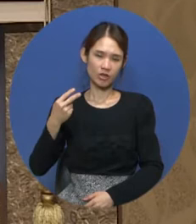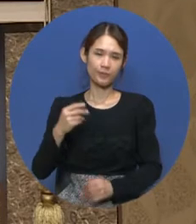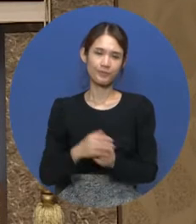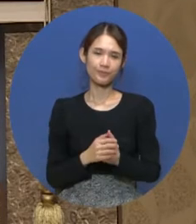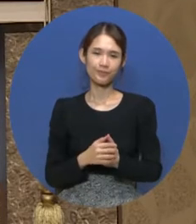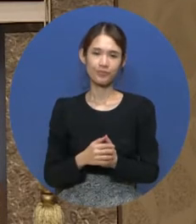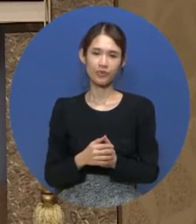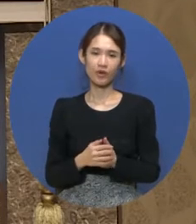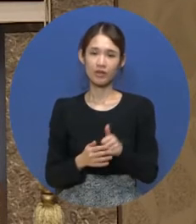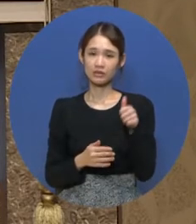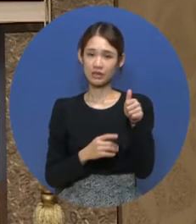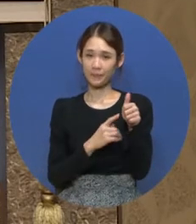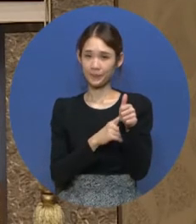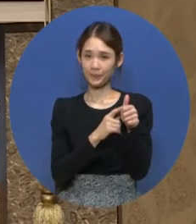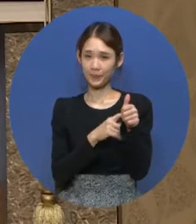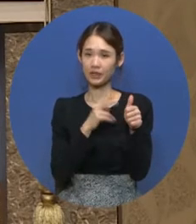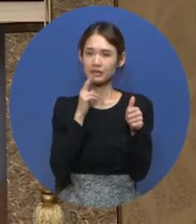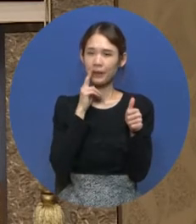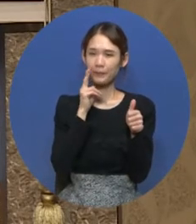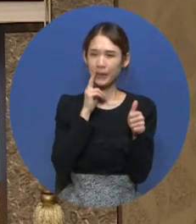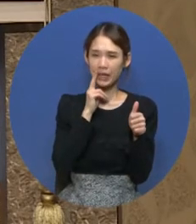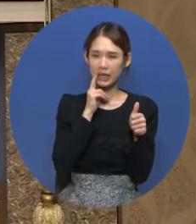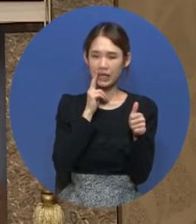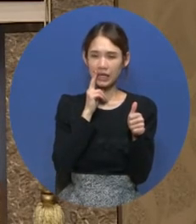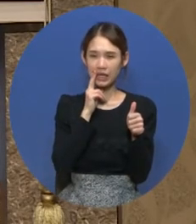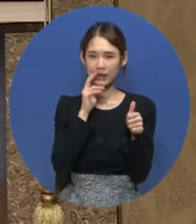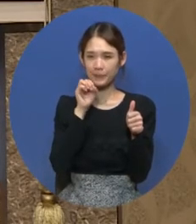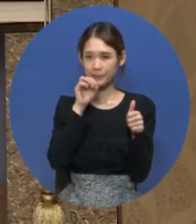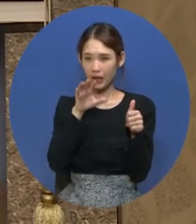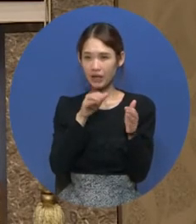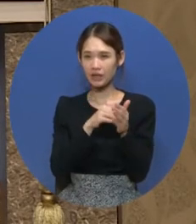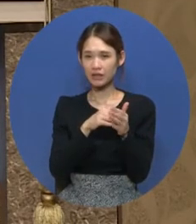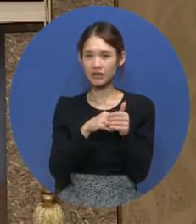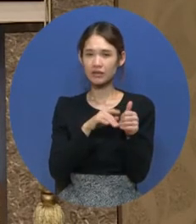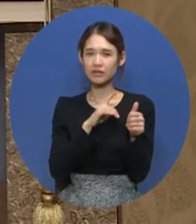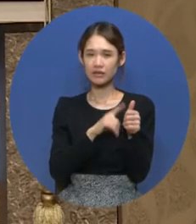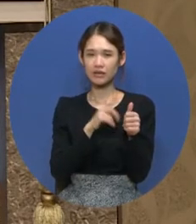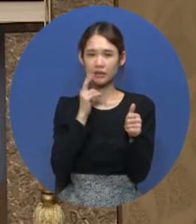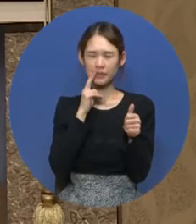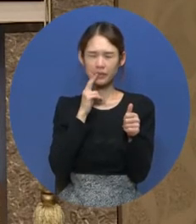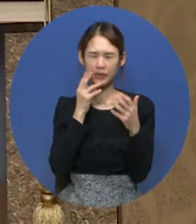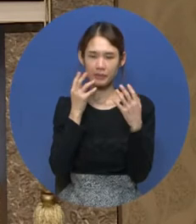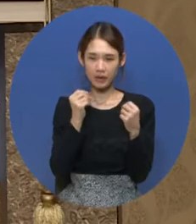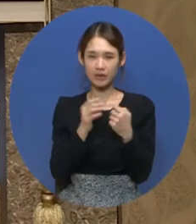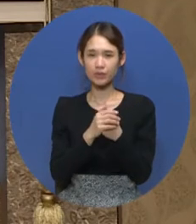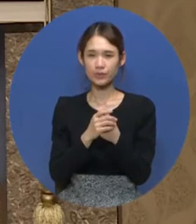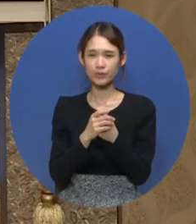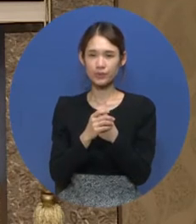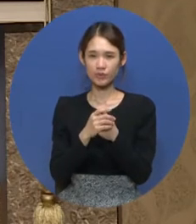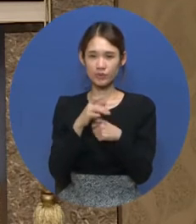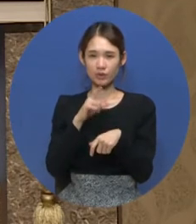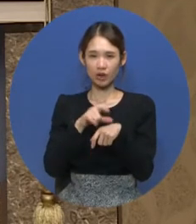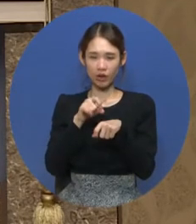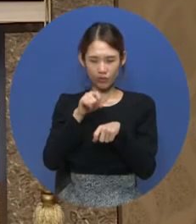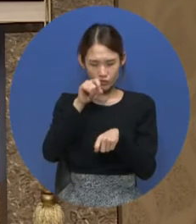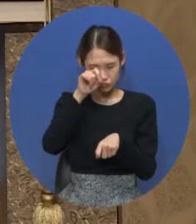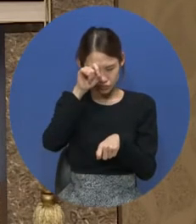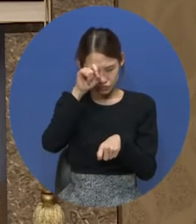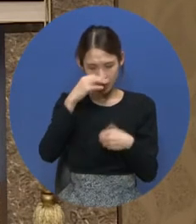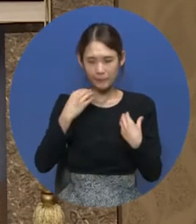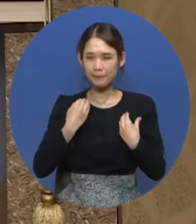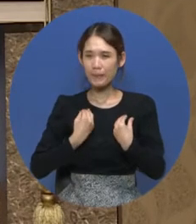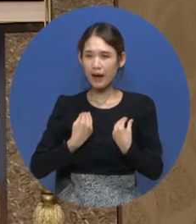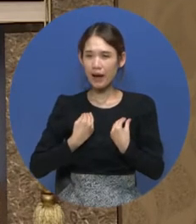그남자 부분들이 아까 담배라고 말씀드렸잖아요 담배를 많이 벽 꼭 그것이 오랜 동안 제패를